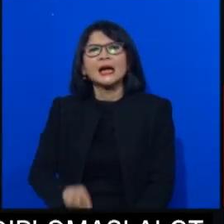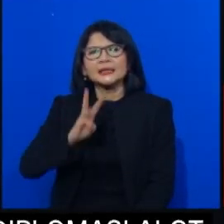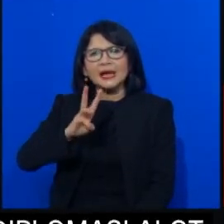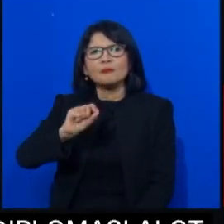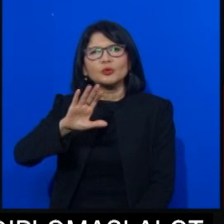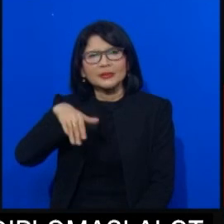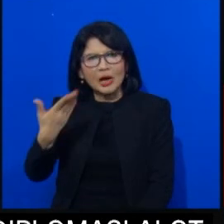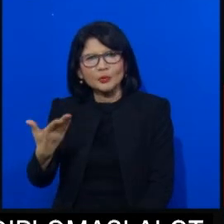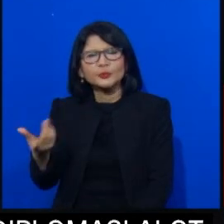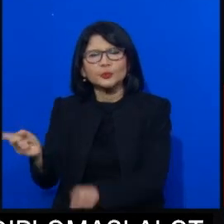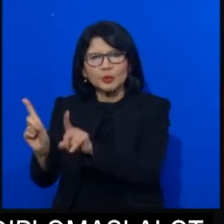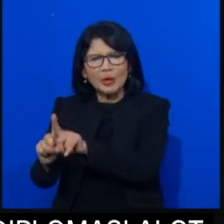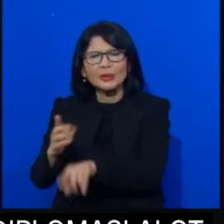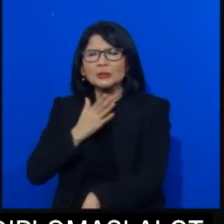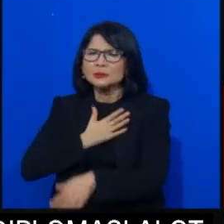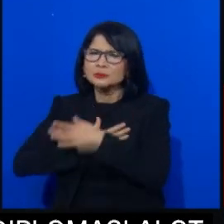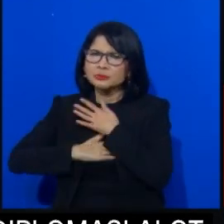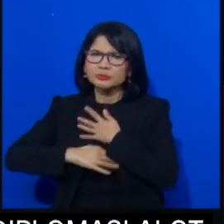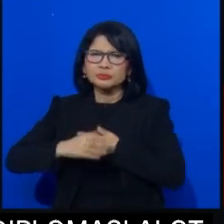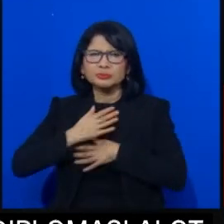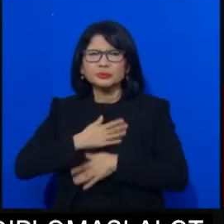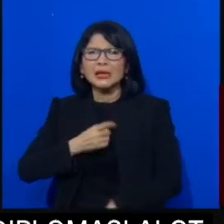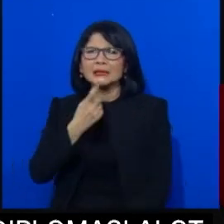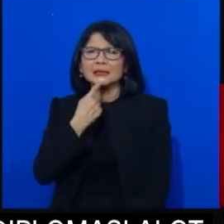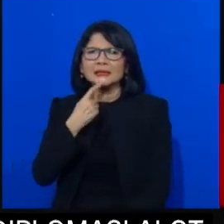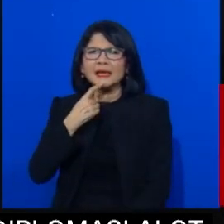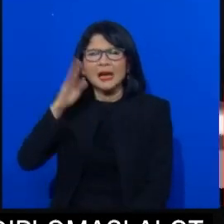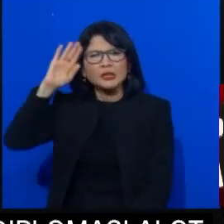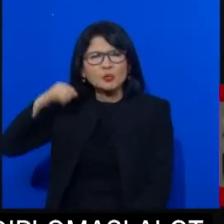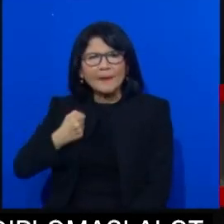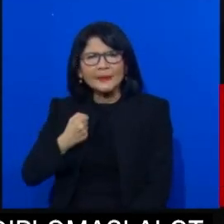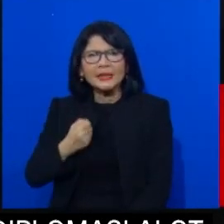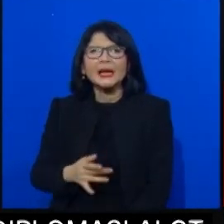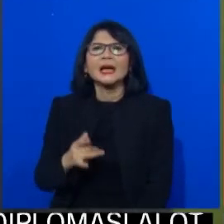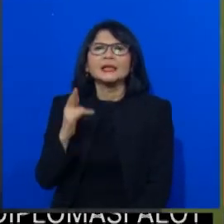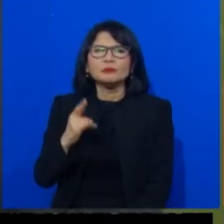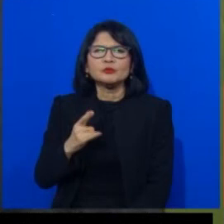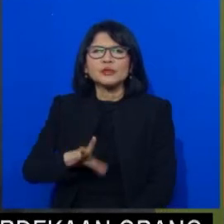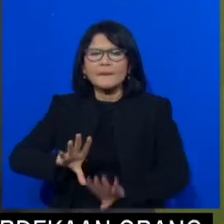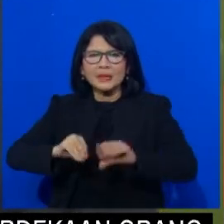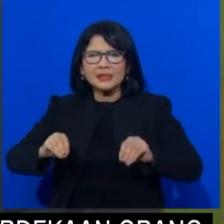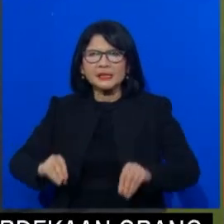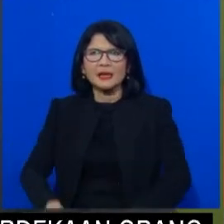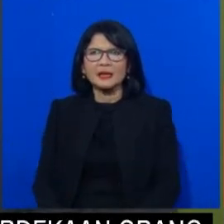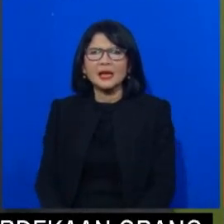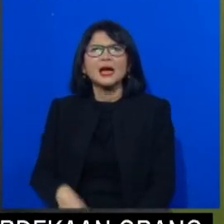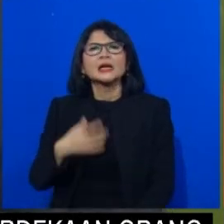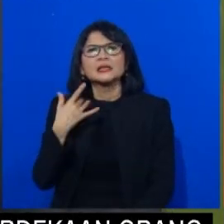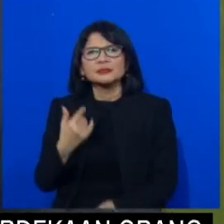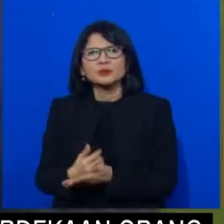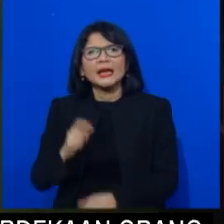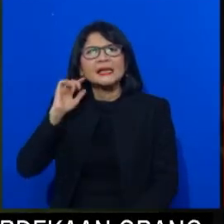lalu. Ia prihatin dengan kondisi sang suami sehingga Yoyom memutuskan untuk bekerja, walaupun Uju